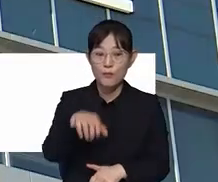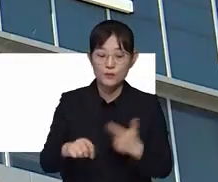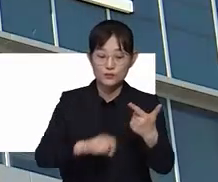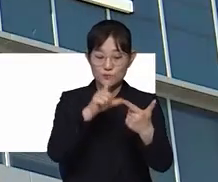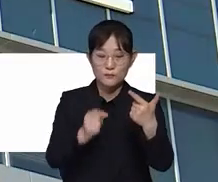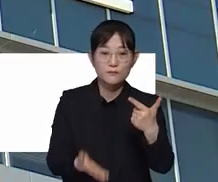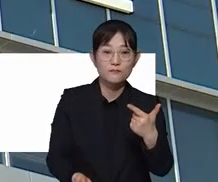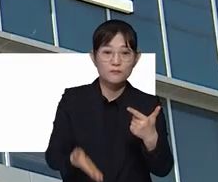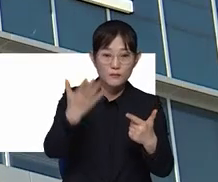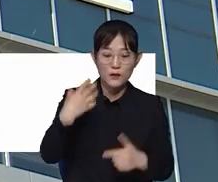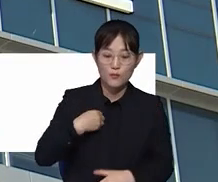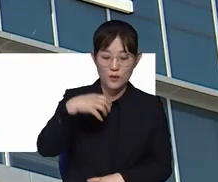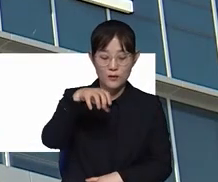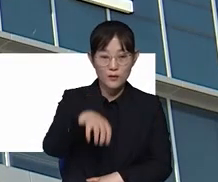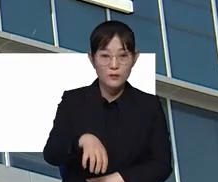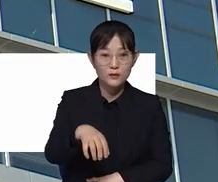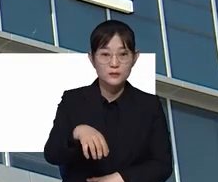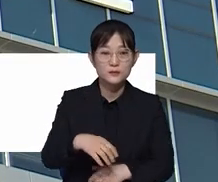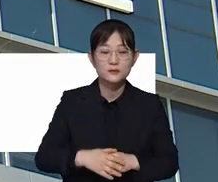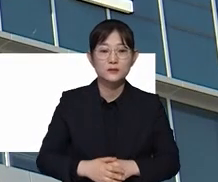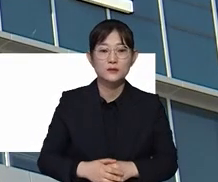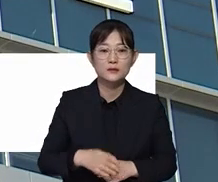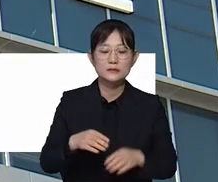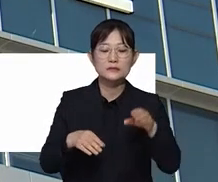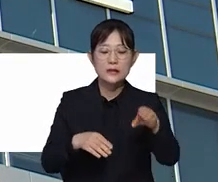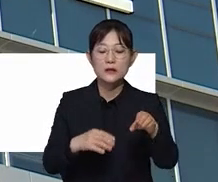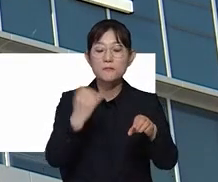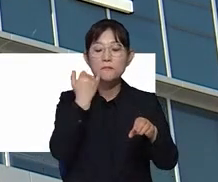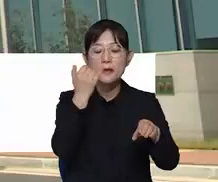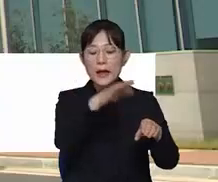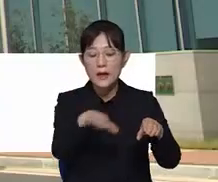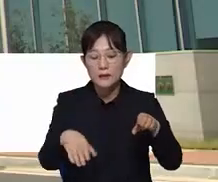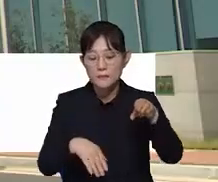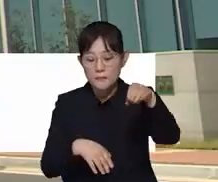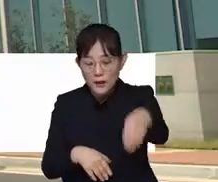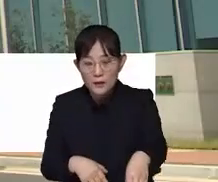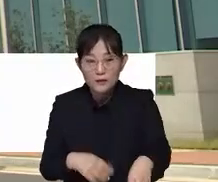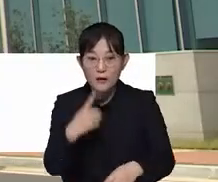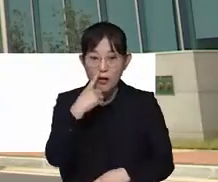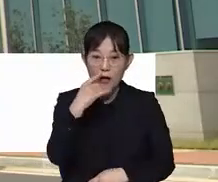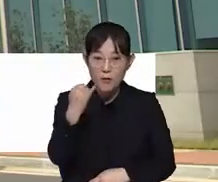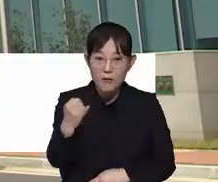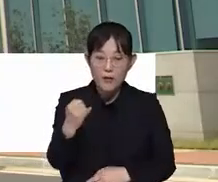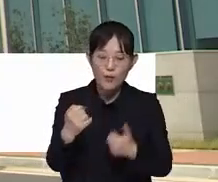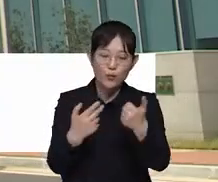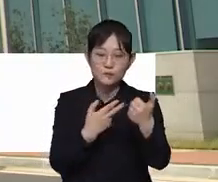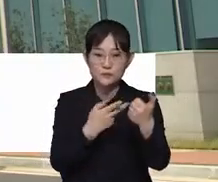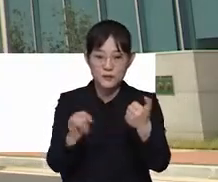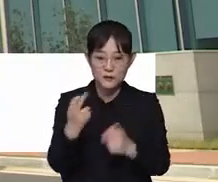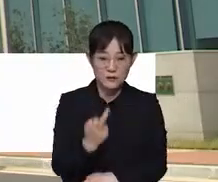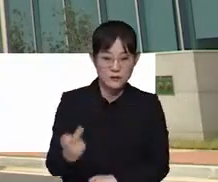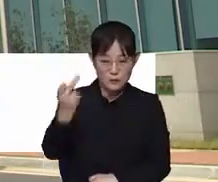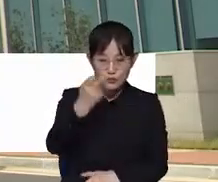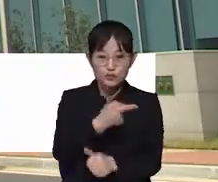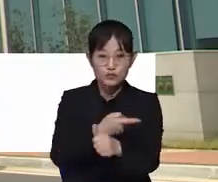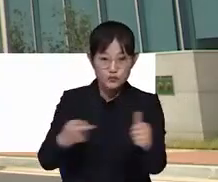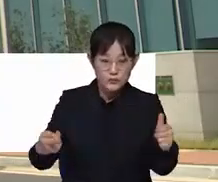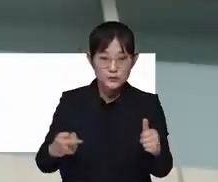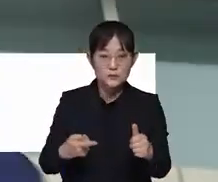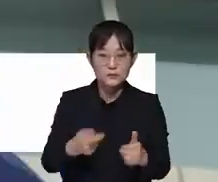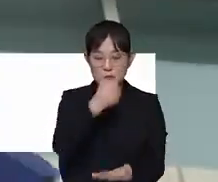초 무안의 한 선착장에서 차량을 바다에 빠뜨려 70대 어머니와 50대 친형을 살해한 혐의로